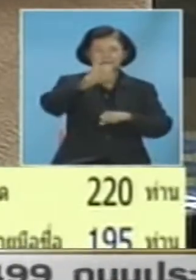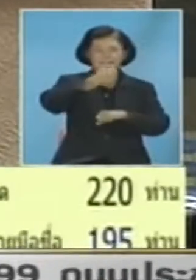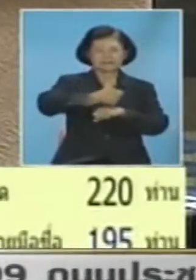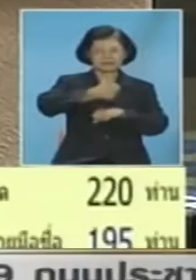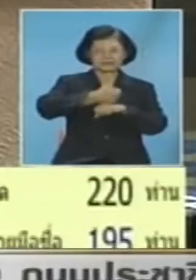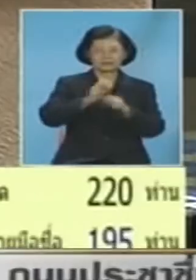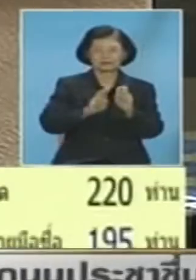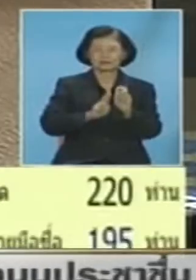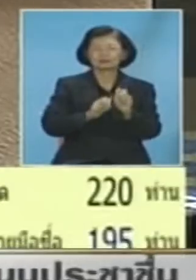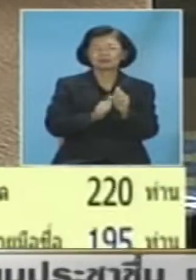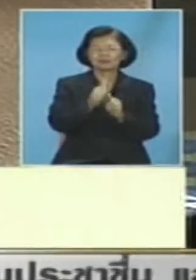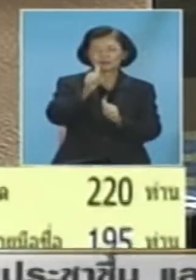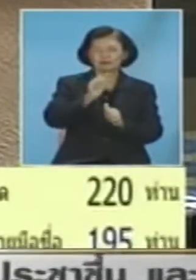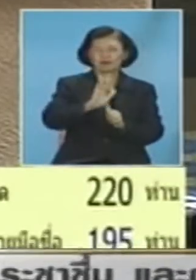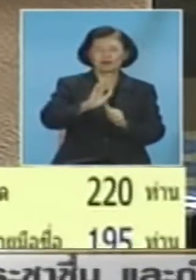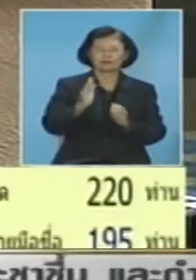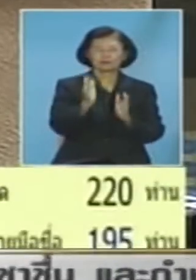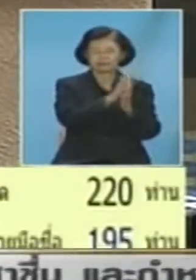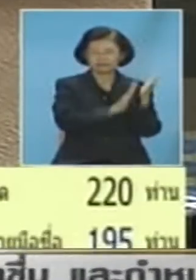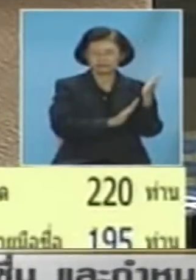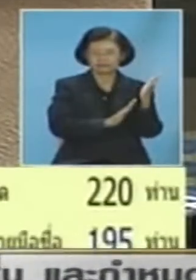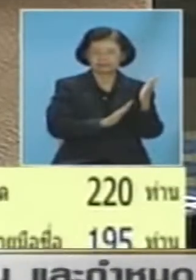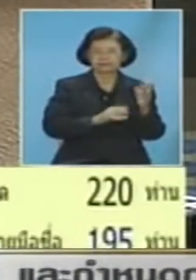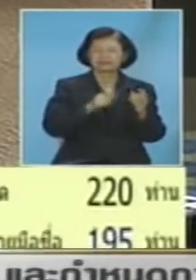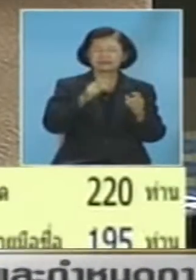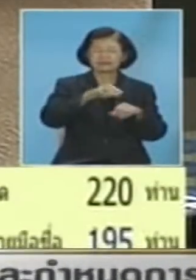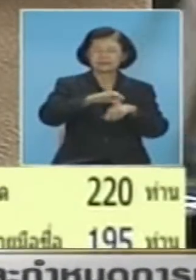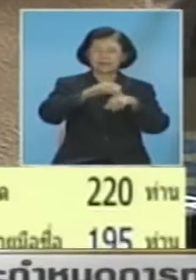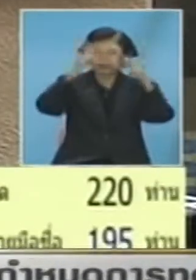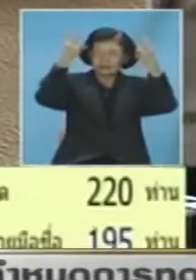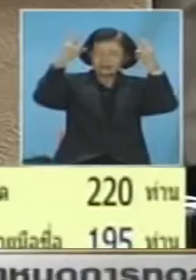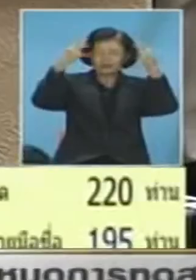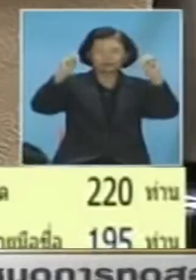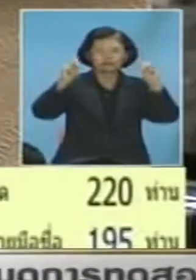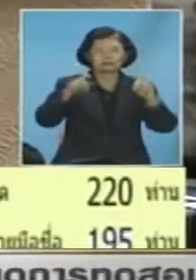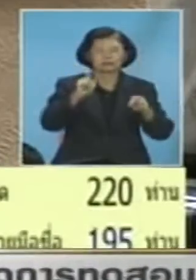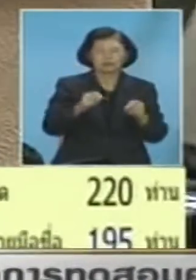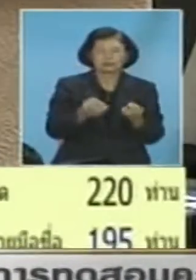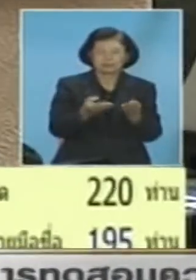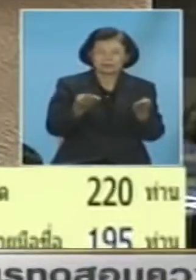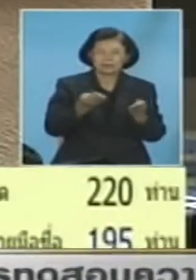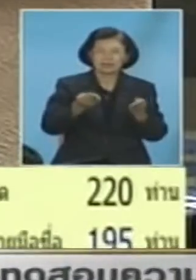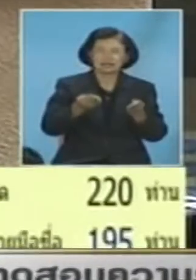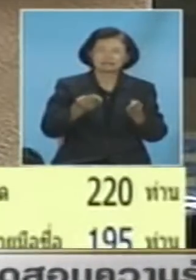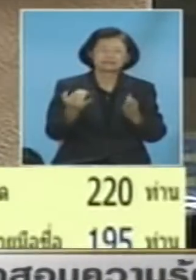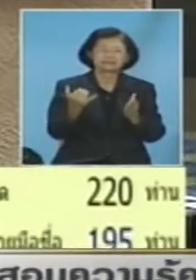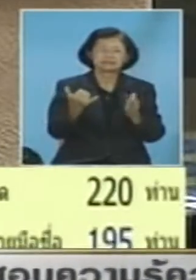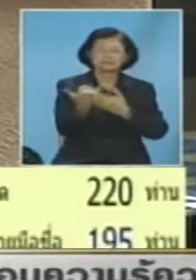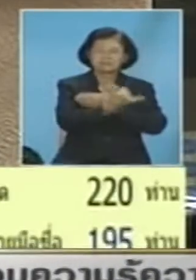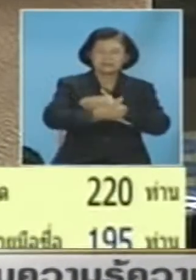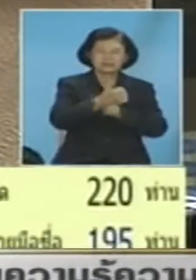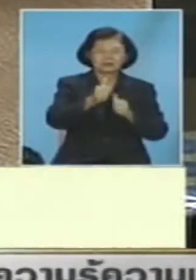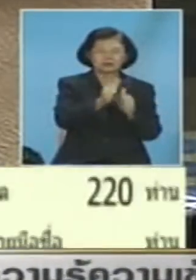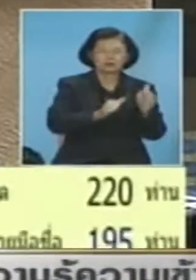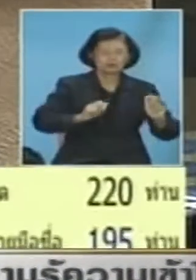นดินโดยเฉพาะตำแหน่งนายกรัฐมนตรีที่จะต้องบริหารราชการแผ่นดินทุกกระทรวงท